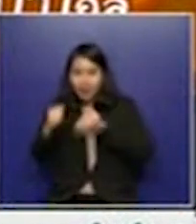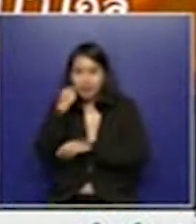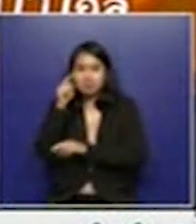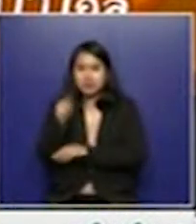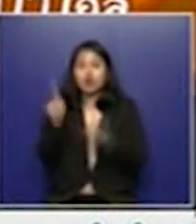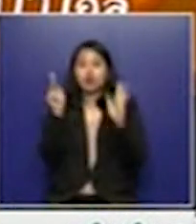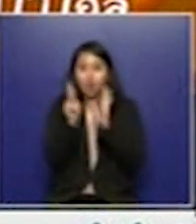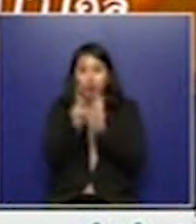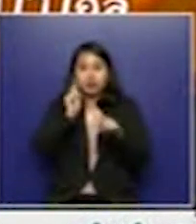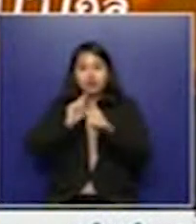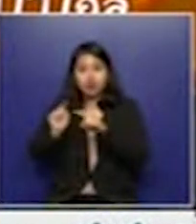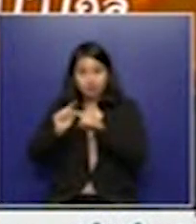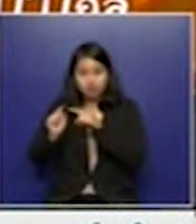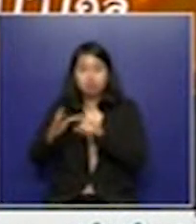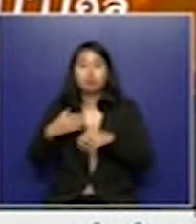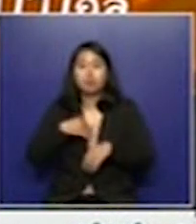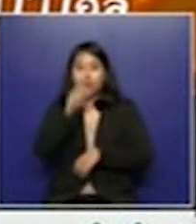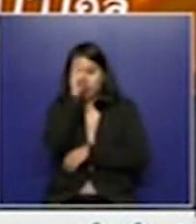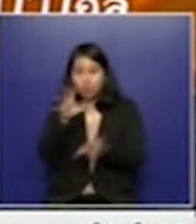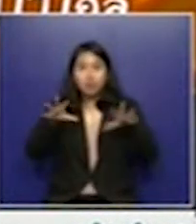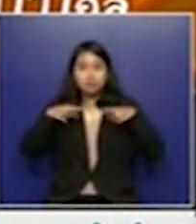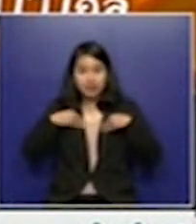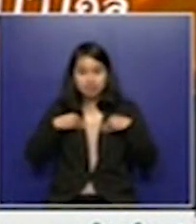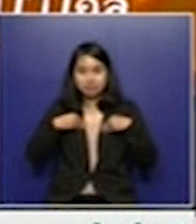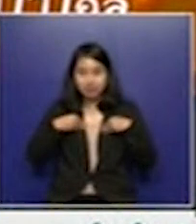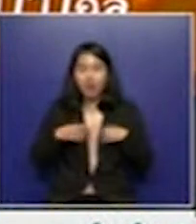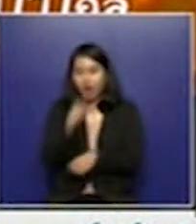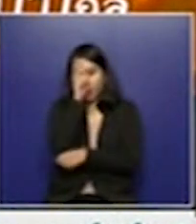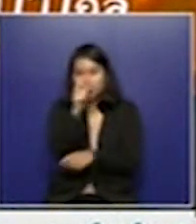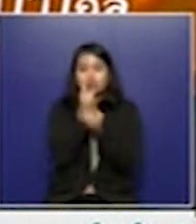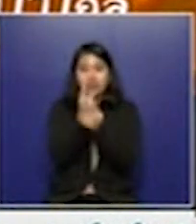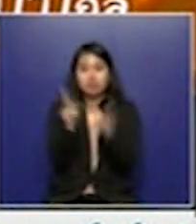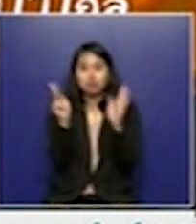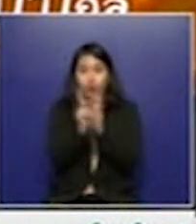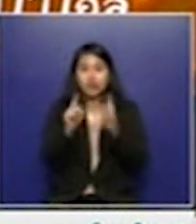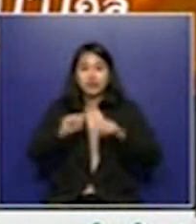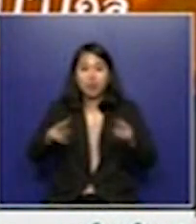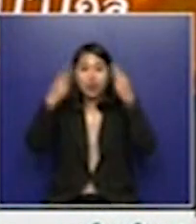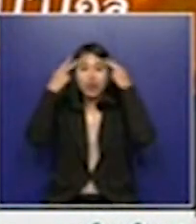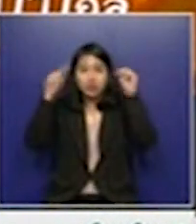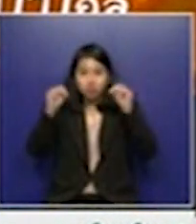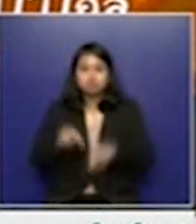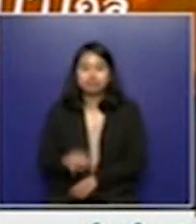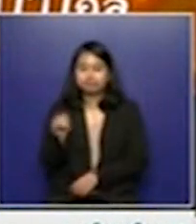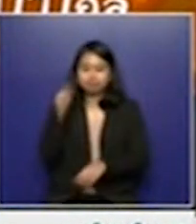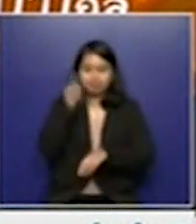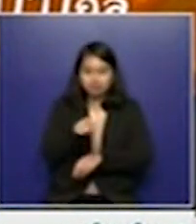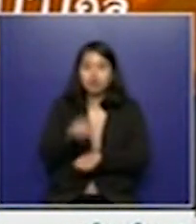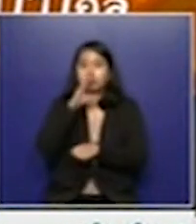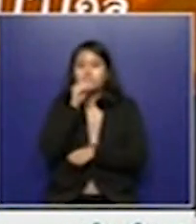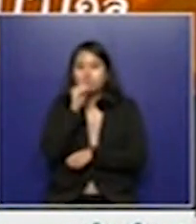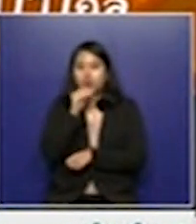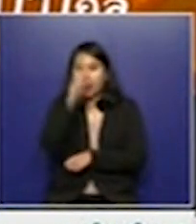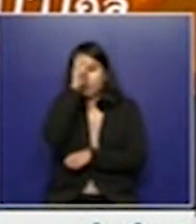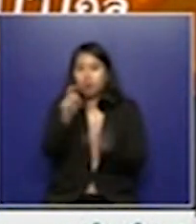าแบบไหนนะครับพวกเราก็ต้องเคารพเราก็พยายามที่จะเคารพครับแต่ท่านนายกนะครับอยู่ๆมาถึงปุ๊บจิ้มไมค์พูดเลยโดยไม่เคาร